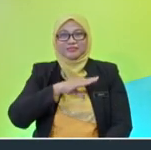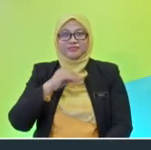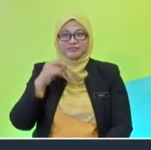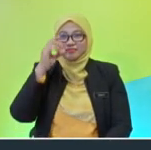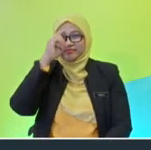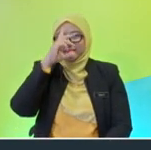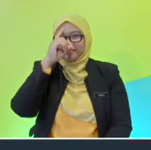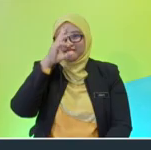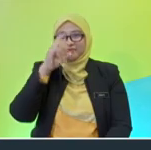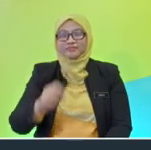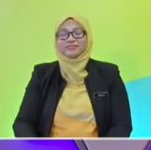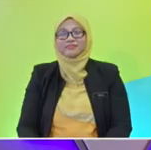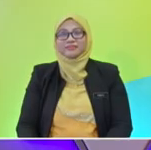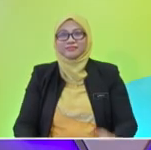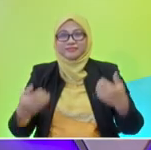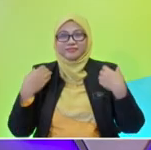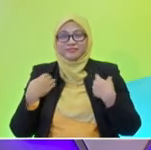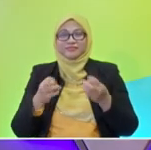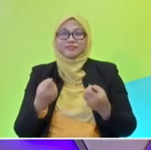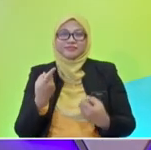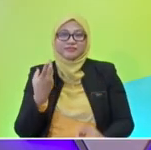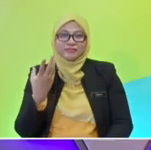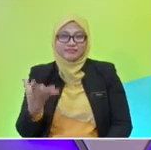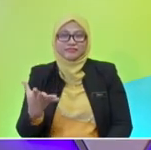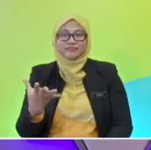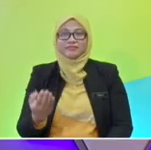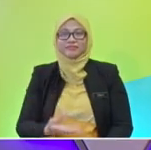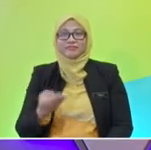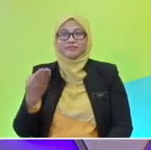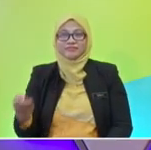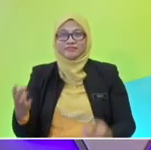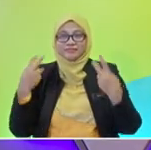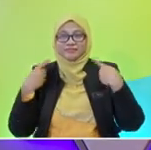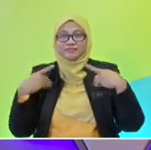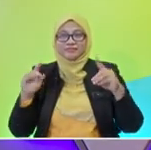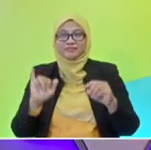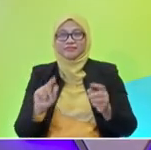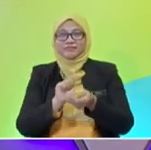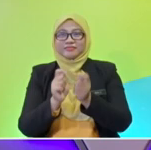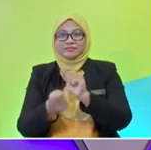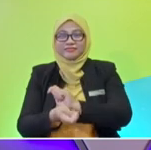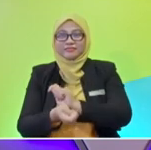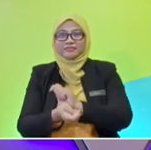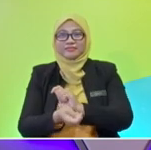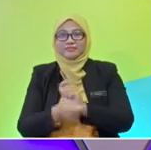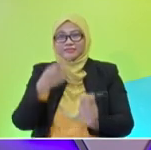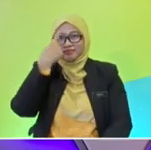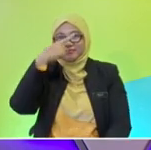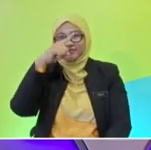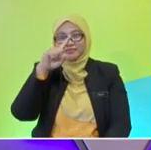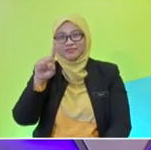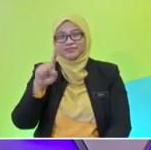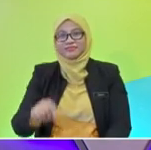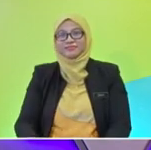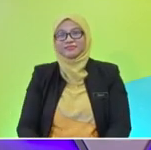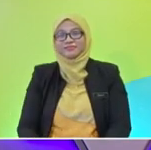itu terdapatlah beberapa barang dagangan yang Ditukar dan sebenarnya hubungan diplomatik ini adalah untuk memastikan tiga